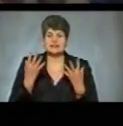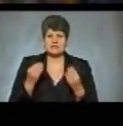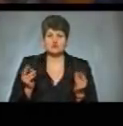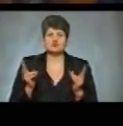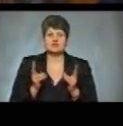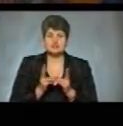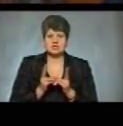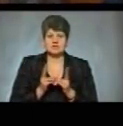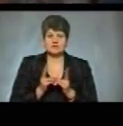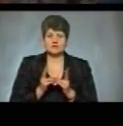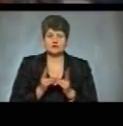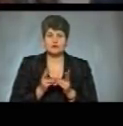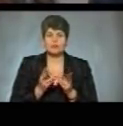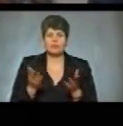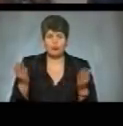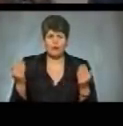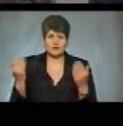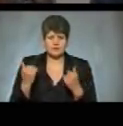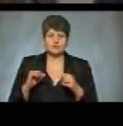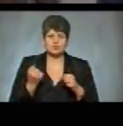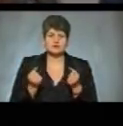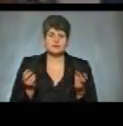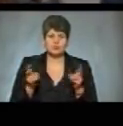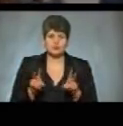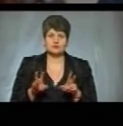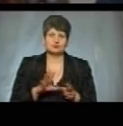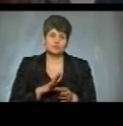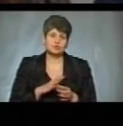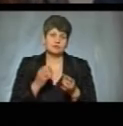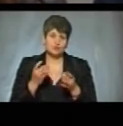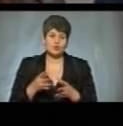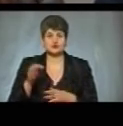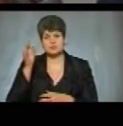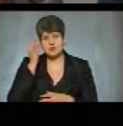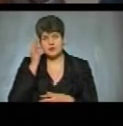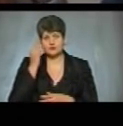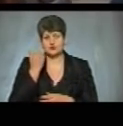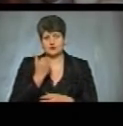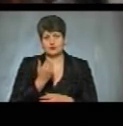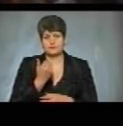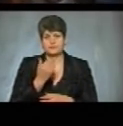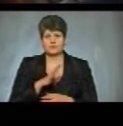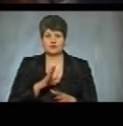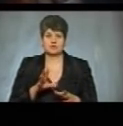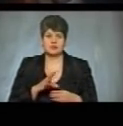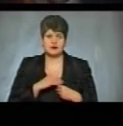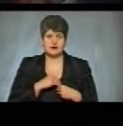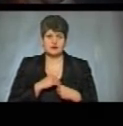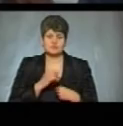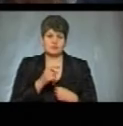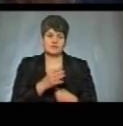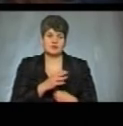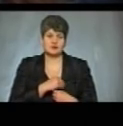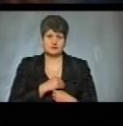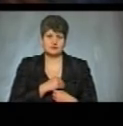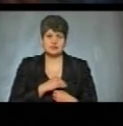ніби покликати, і друзі приходять, щоб побути отак, згадуючи його, побути з ним, він з нами.